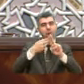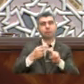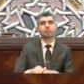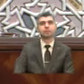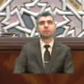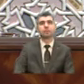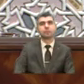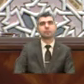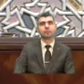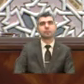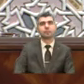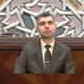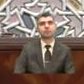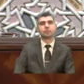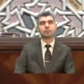أولا